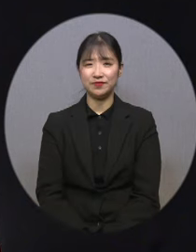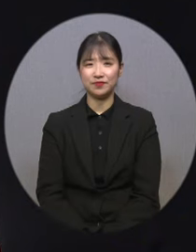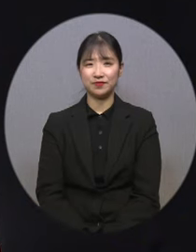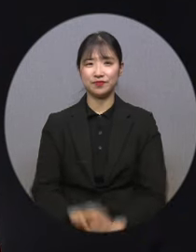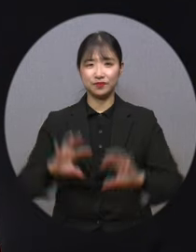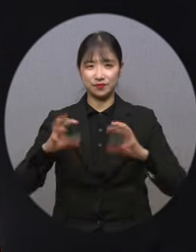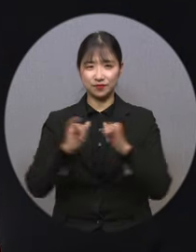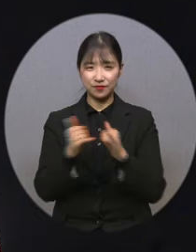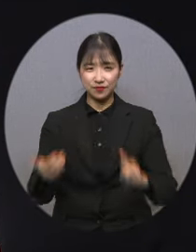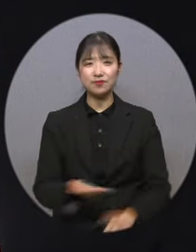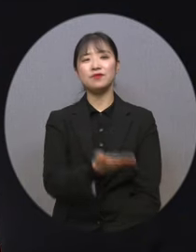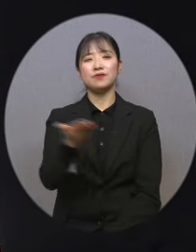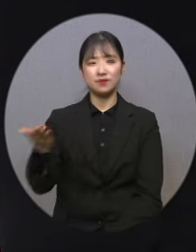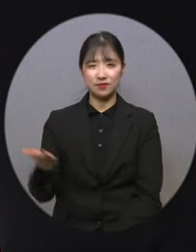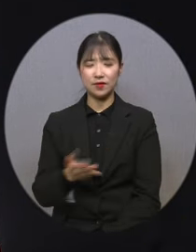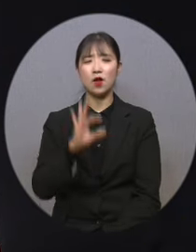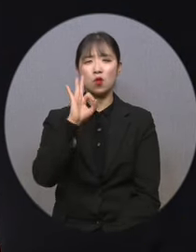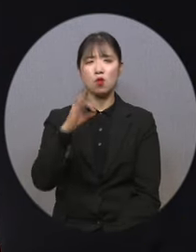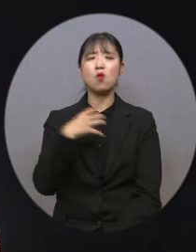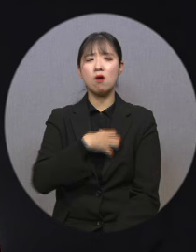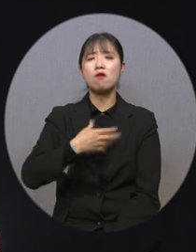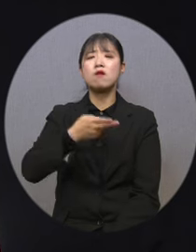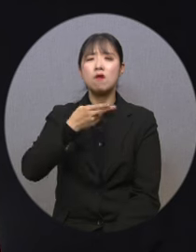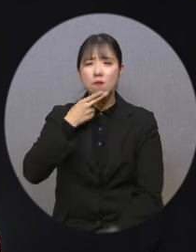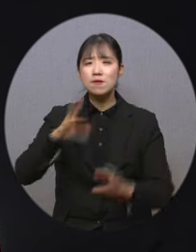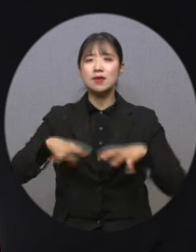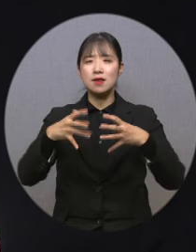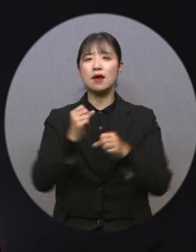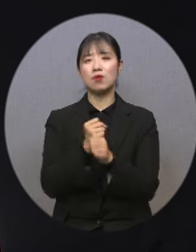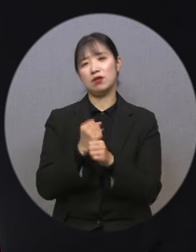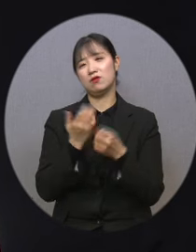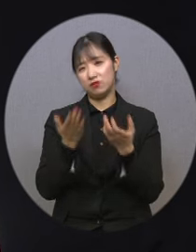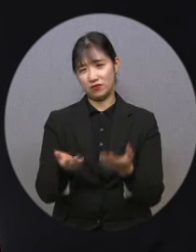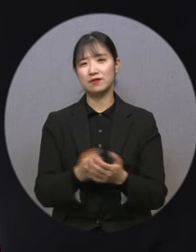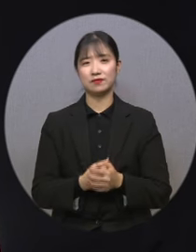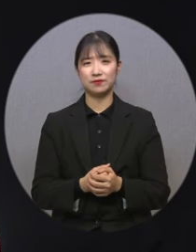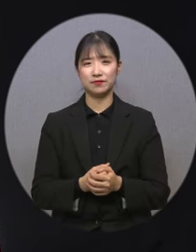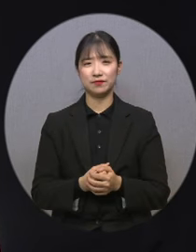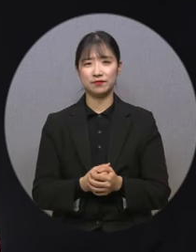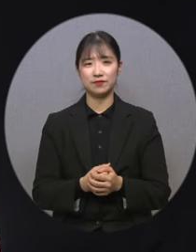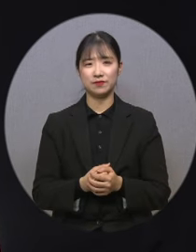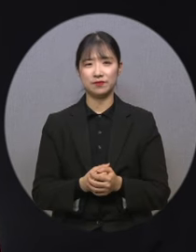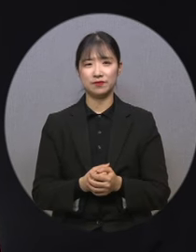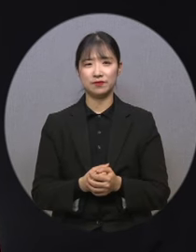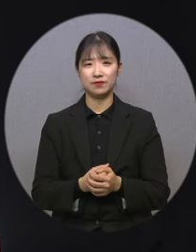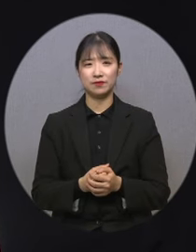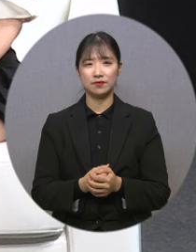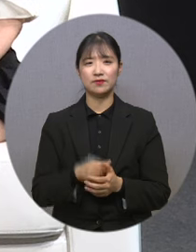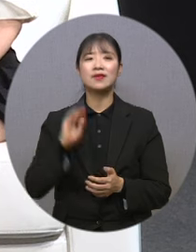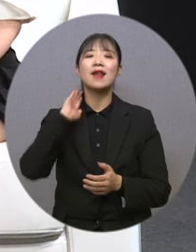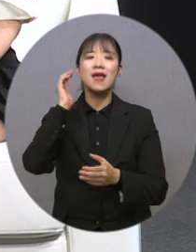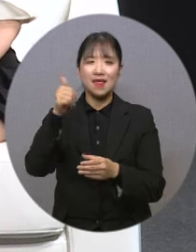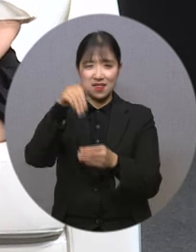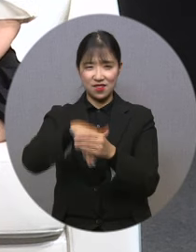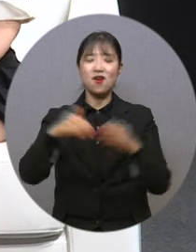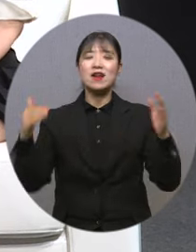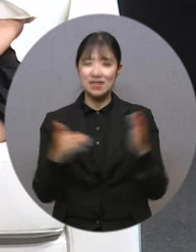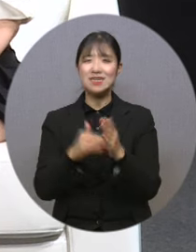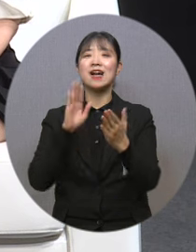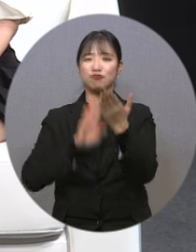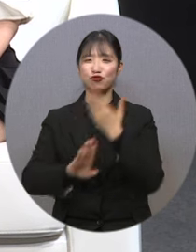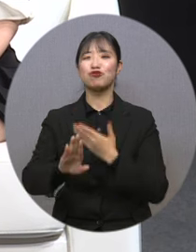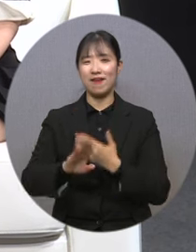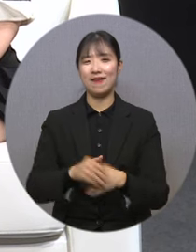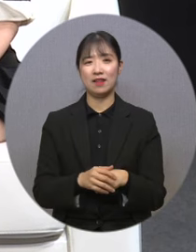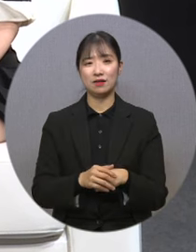국민 여러분들에게 동 걱정 없는 세상 을 만들어 주겠다 아니 이 대선이 끝난 후 니까 끝난